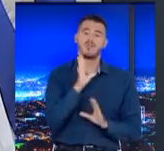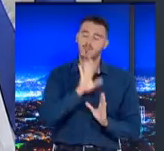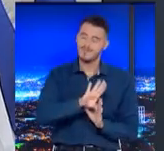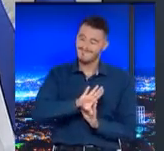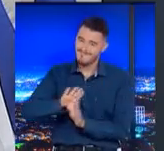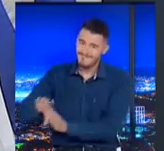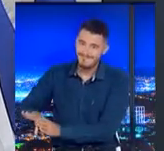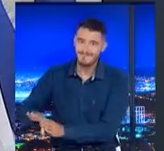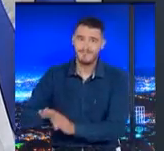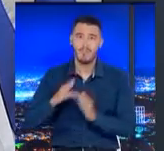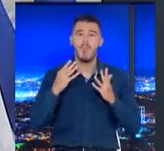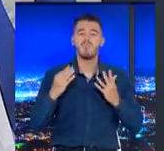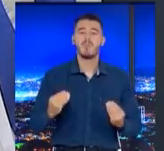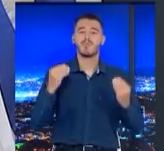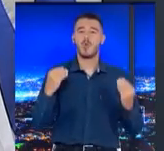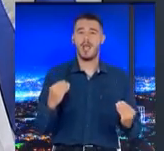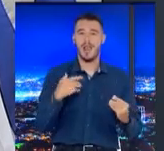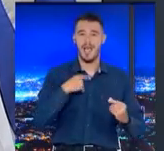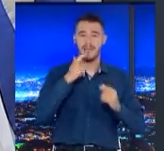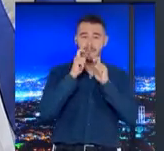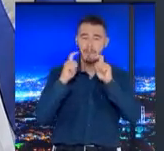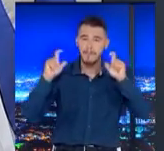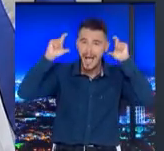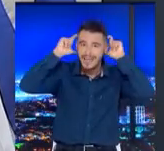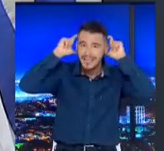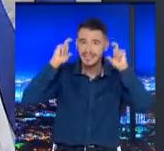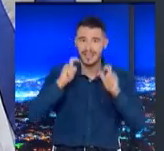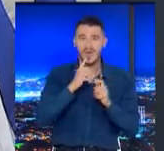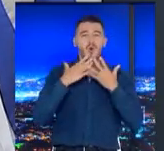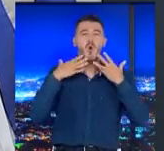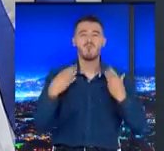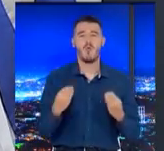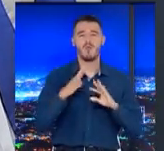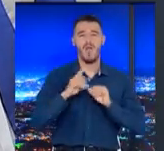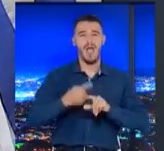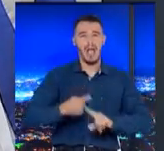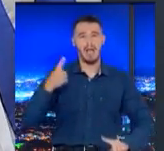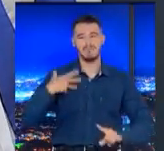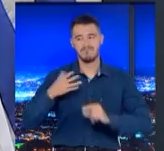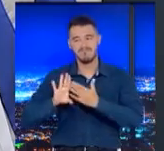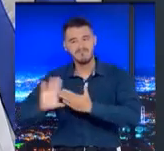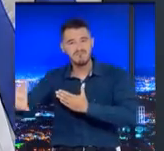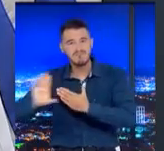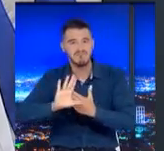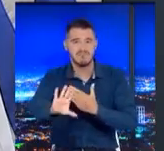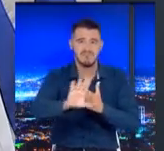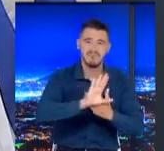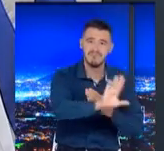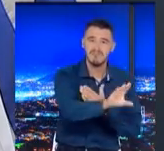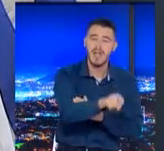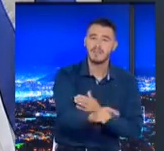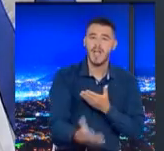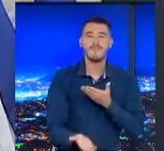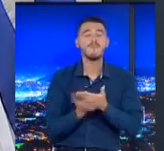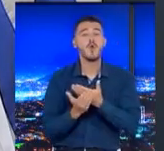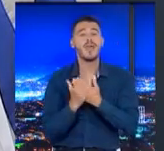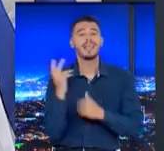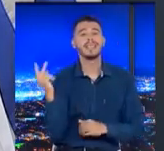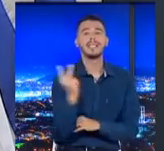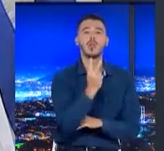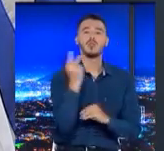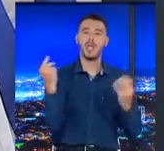η μάσκα, η κοινωνική απόσταση, δεν θα μας οδηγήσει σε καμία περίπτωση στον αποκλεισμό, στο κοινωνικό